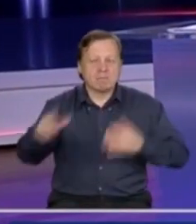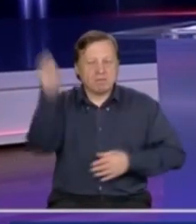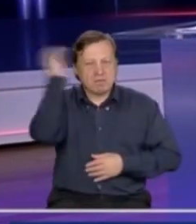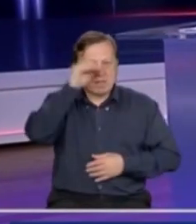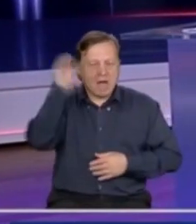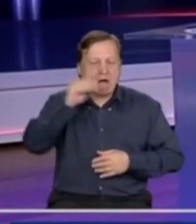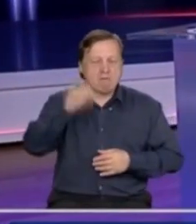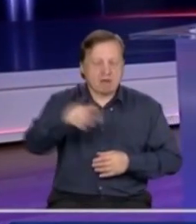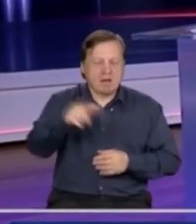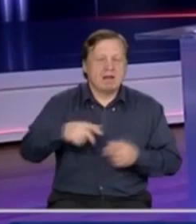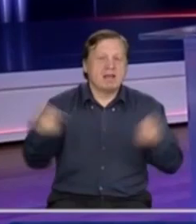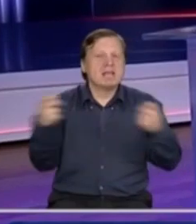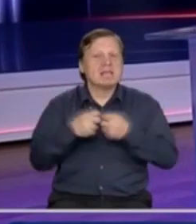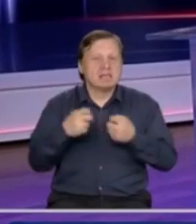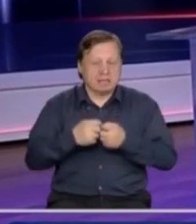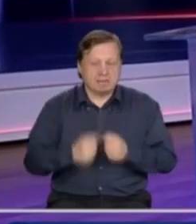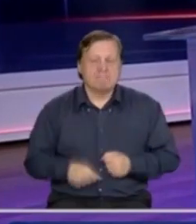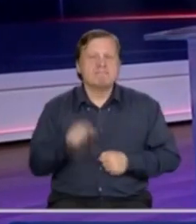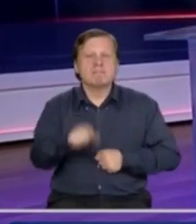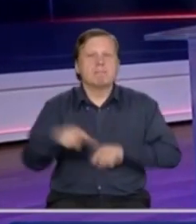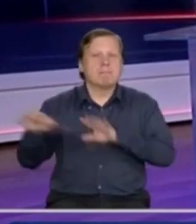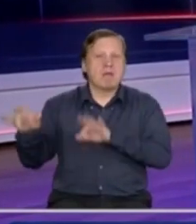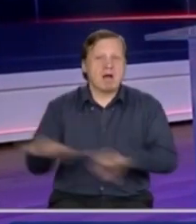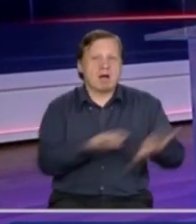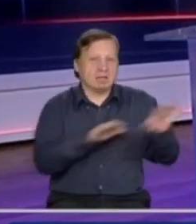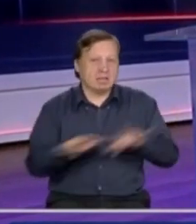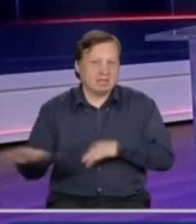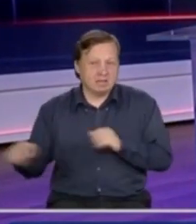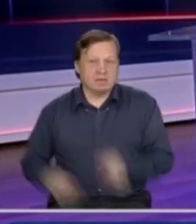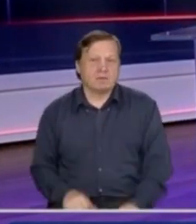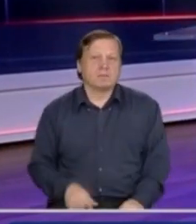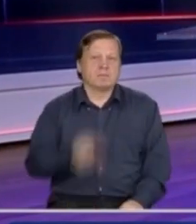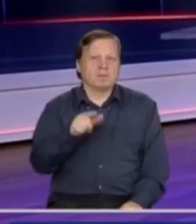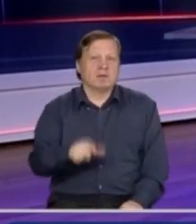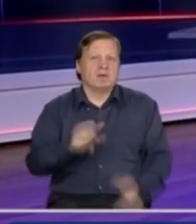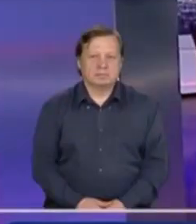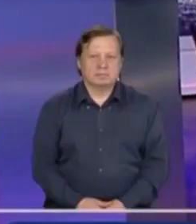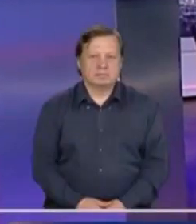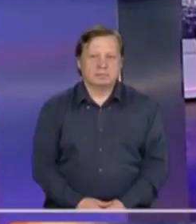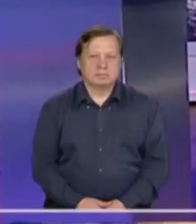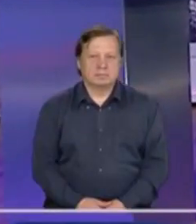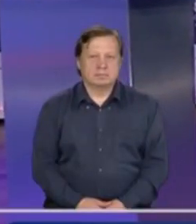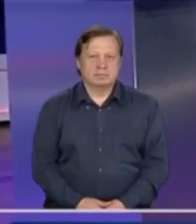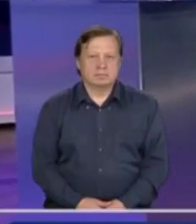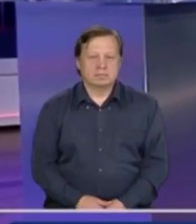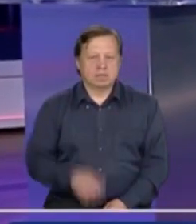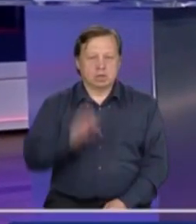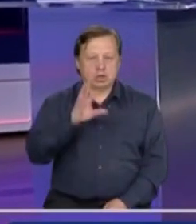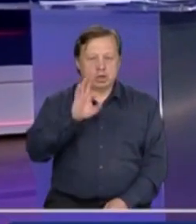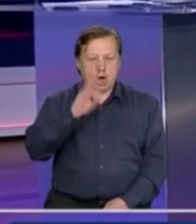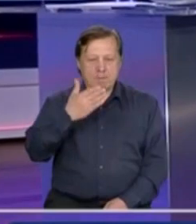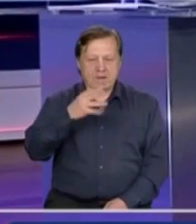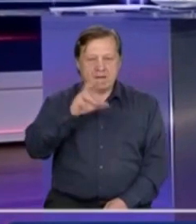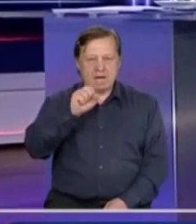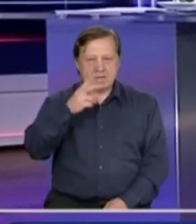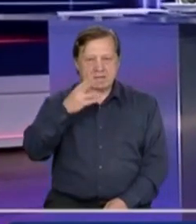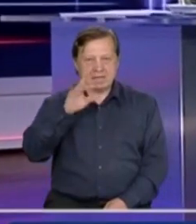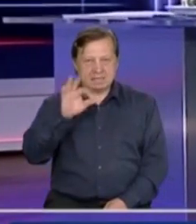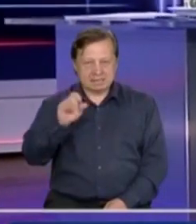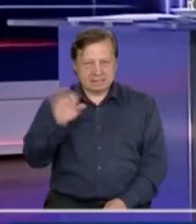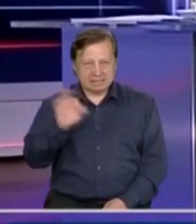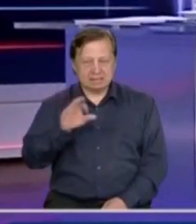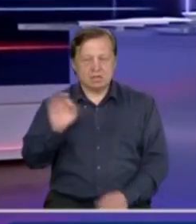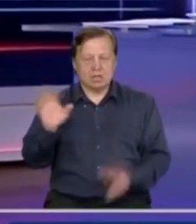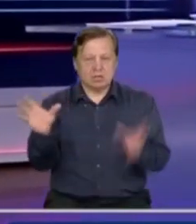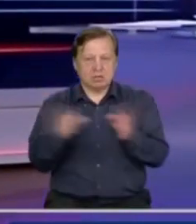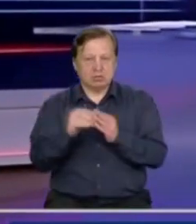na pianinie, a zwieńczeniem projektu stał się największy na świecie wirtualny recital. Tom Hanks i Rita Wilson często wybierali Grecję